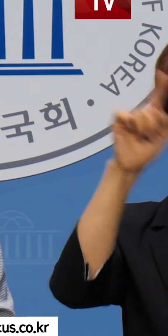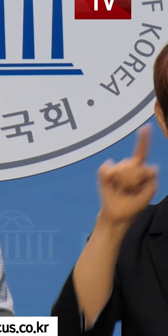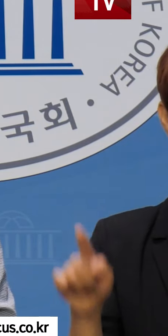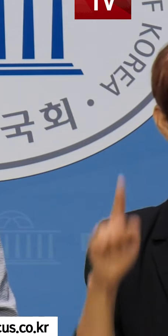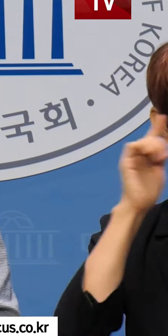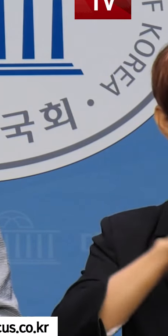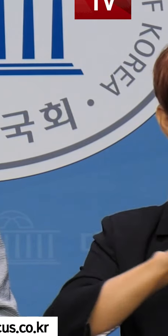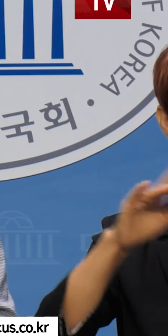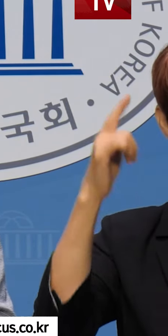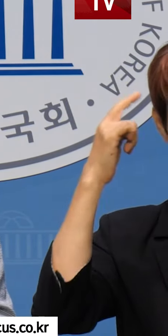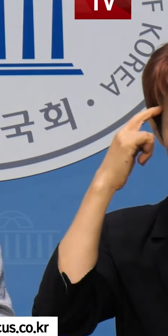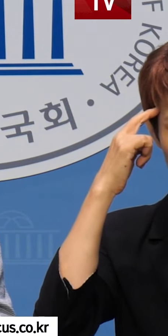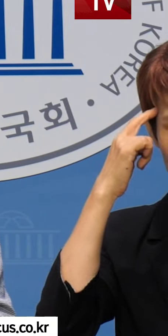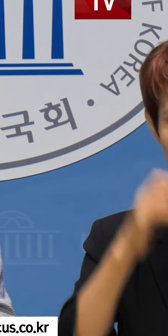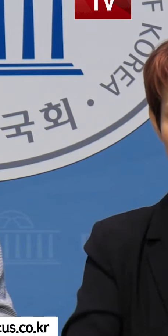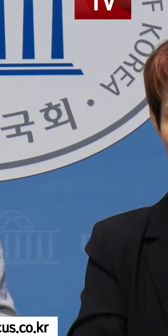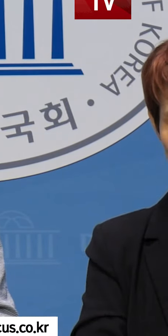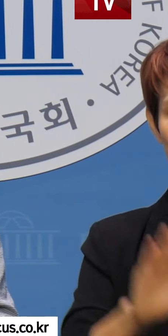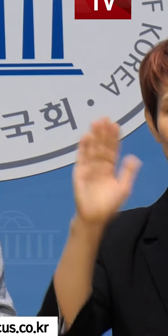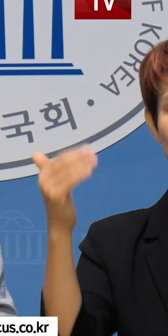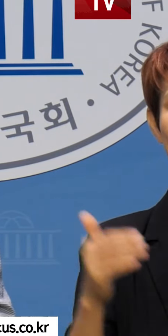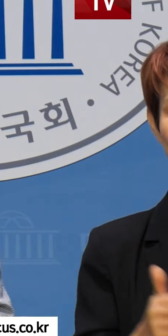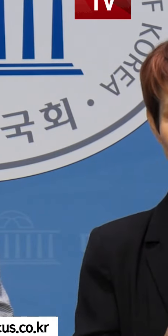평화통일 정신의 시금석이 되었습니다.